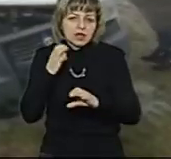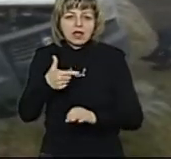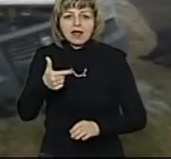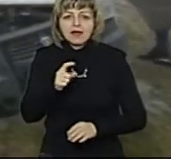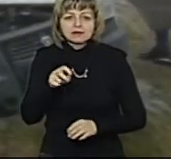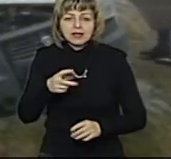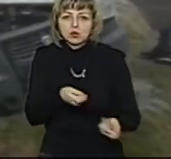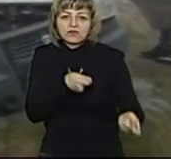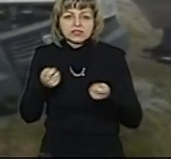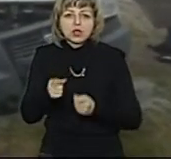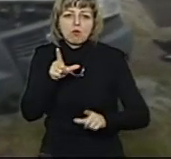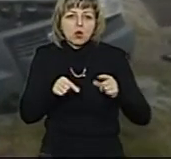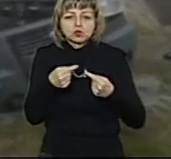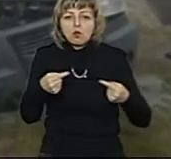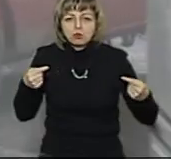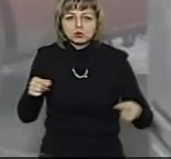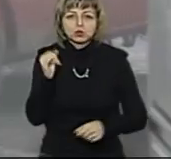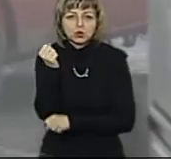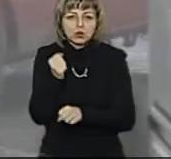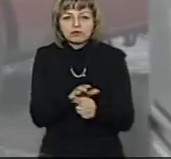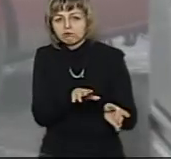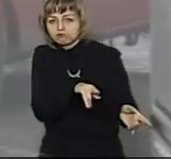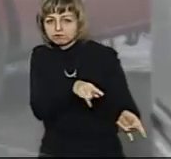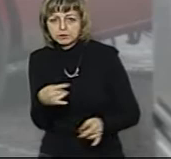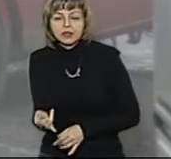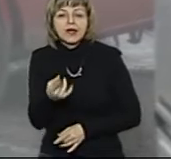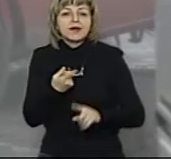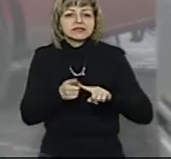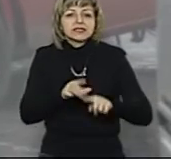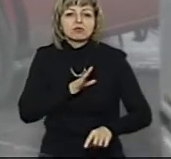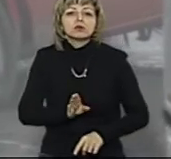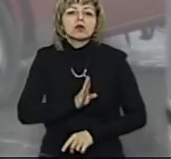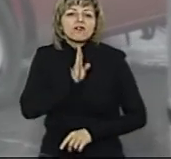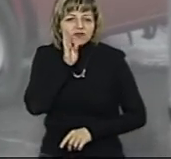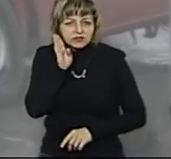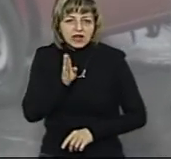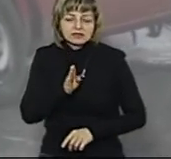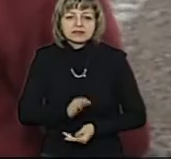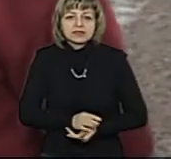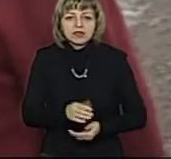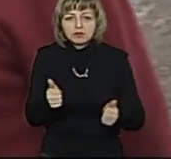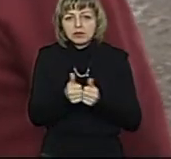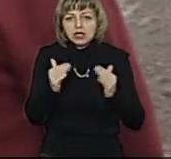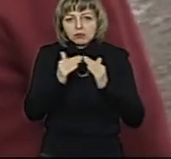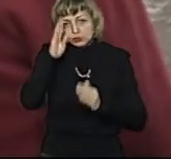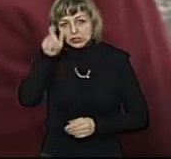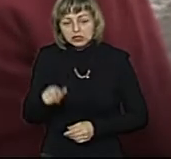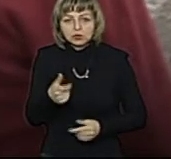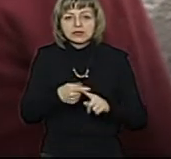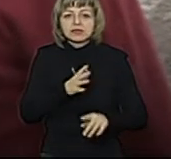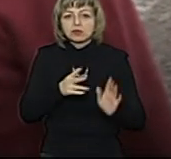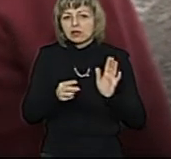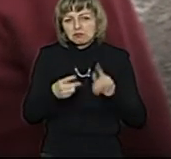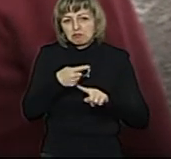молочну продукцію до Коваля після зіткнення у кюветі. Усе сталося вранці напроти будинку Олександра Ваколюка. Це сталося